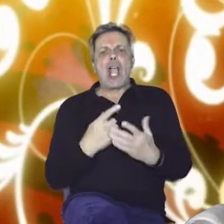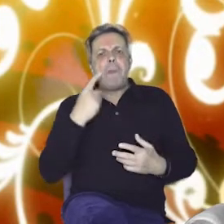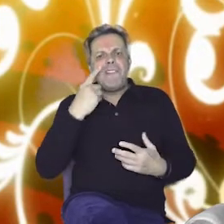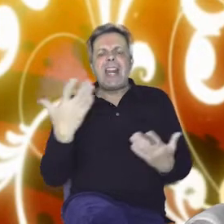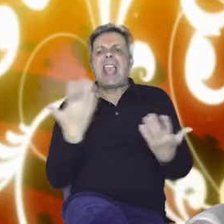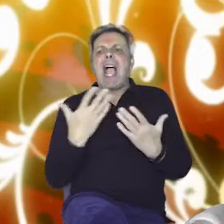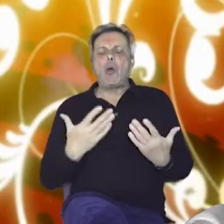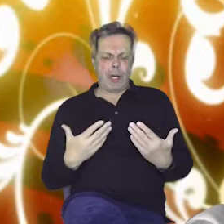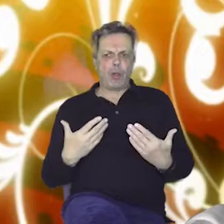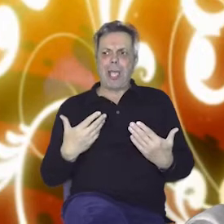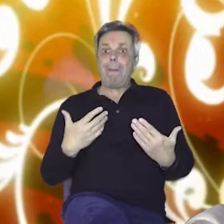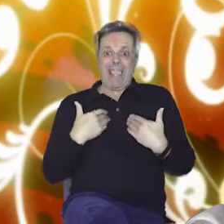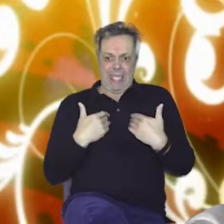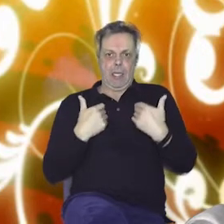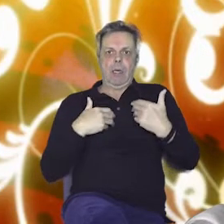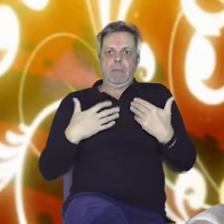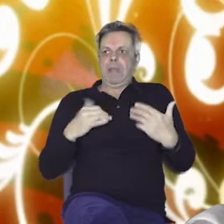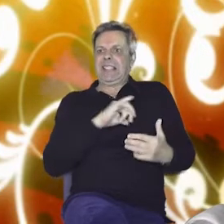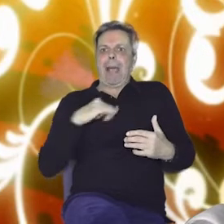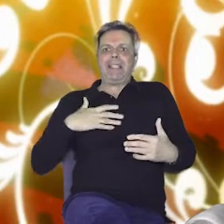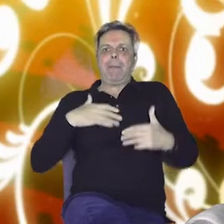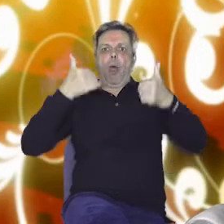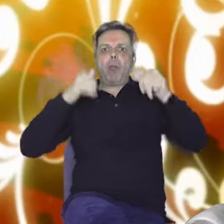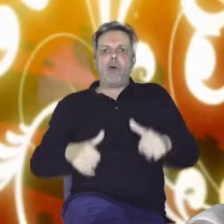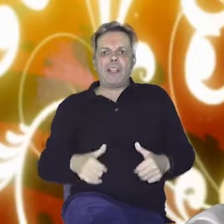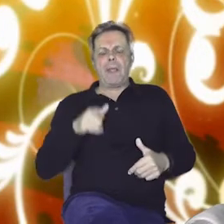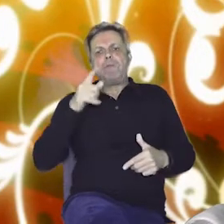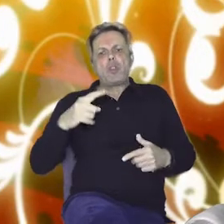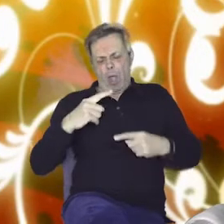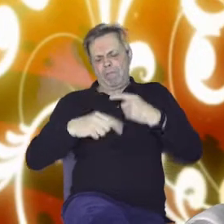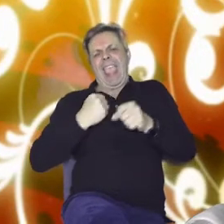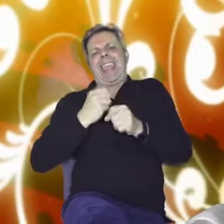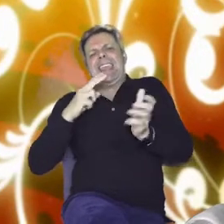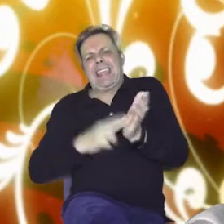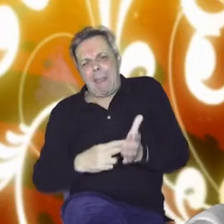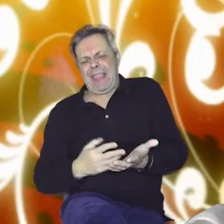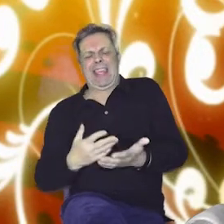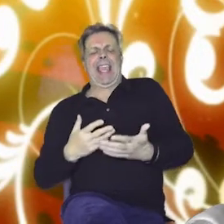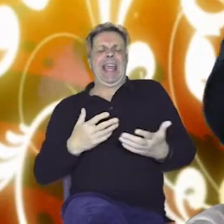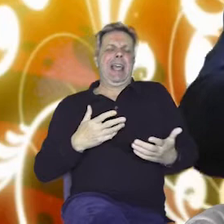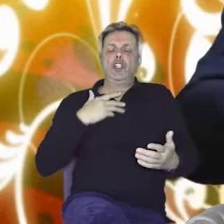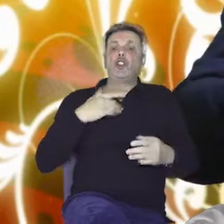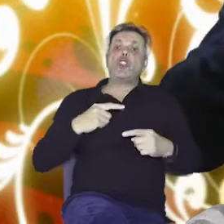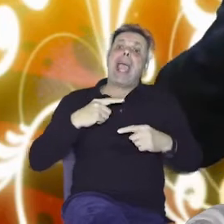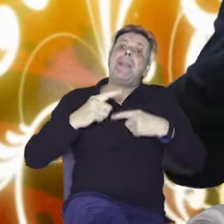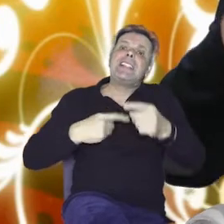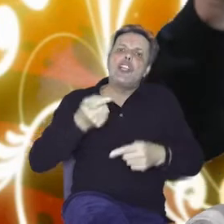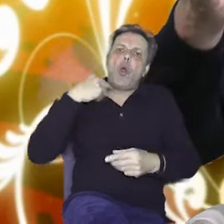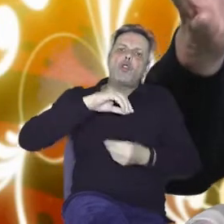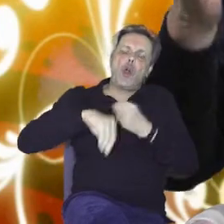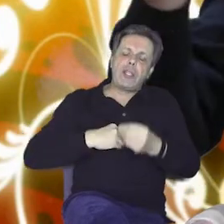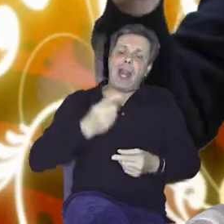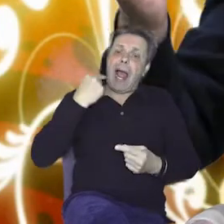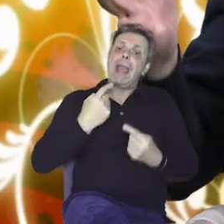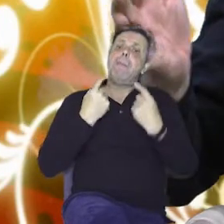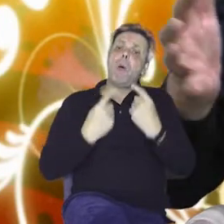se oblikovati. Postoji nešto što se zove genetika, što se nasljeđuje od roditelja, ali postoji to što je